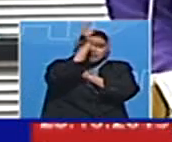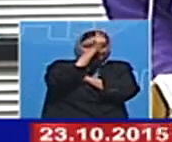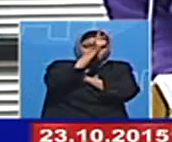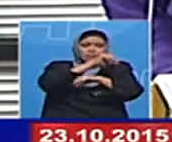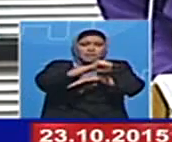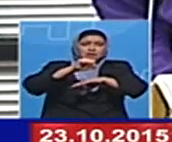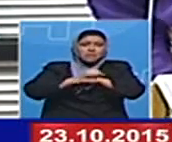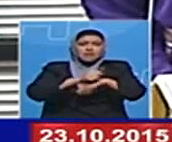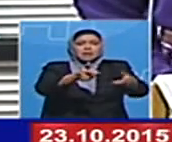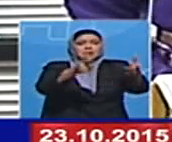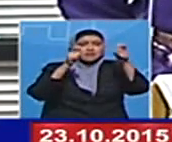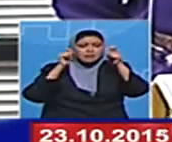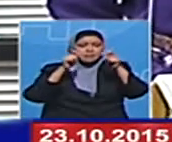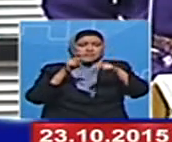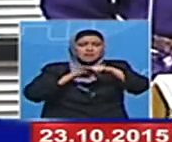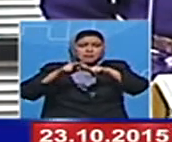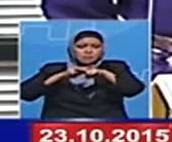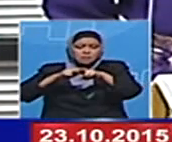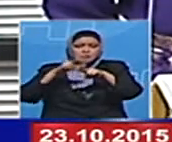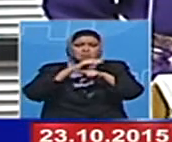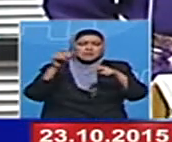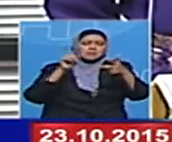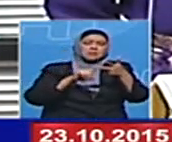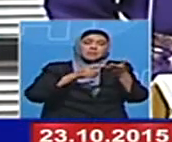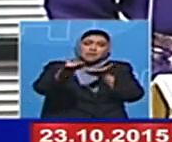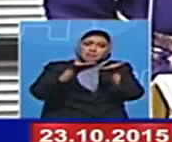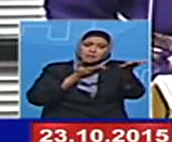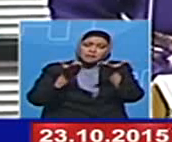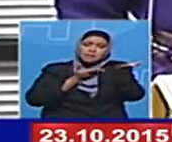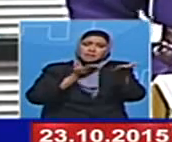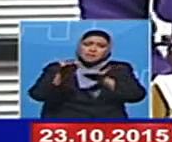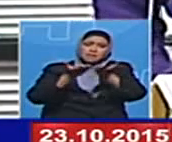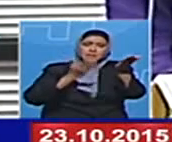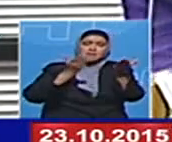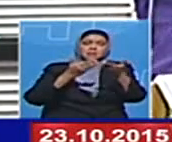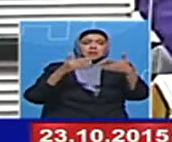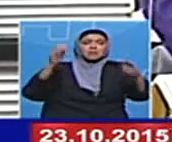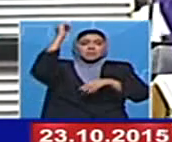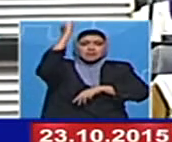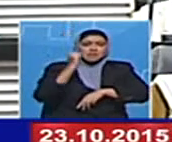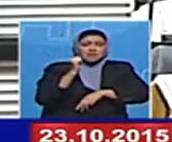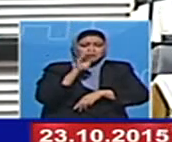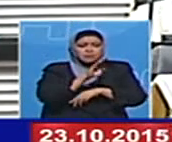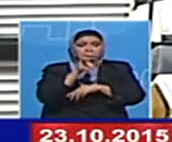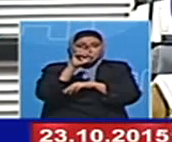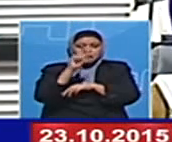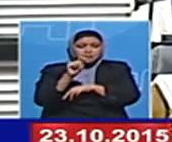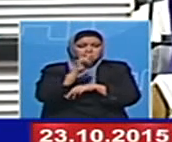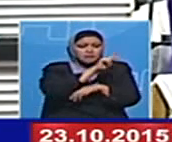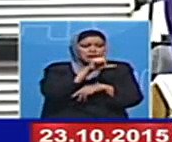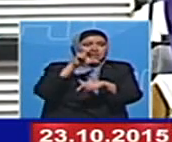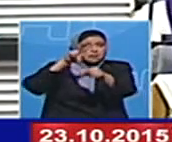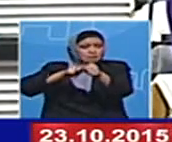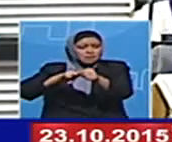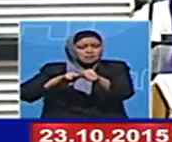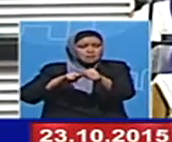ketiga bagi perkhidmatan Awam projek bus Rapid transit atau BRT KL Klang pada kos